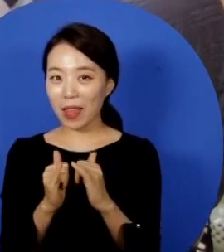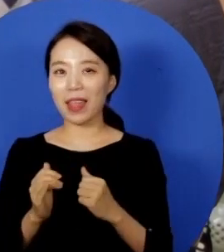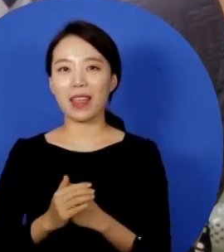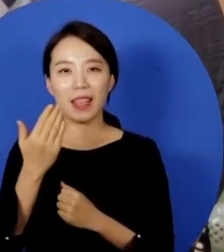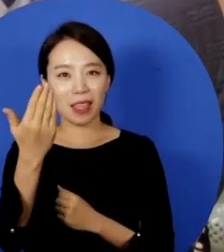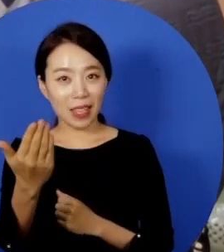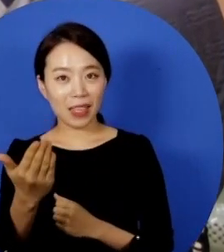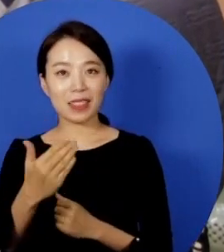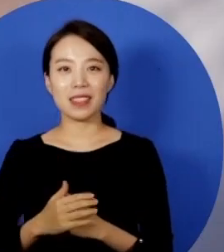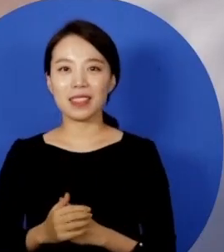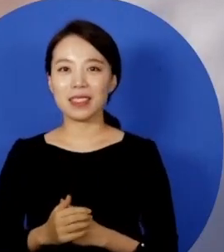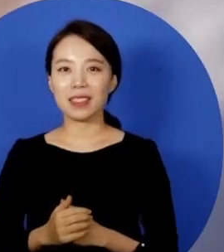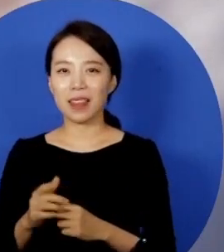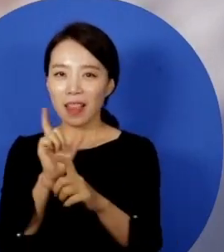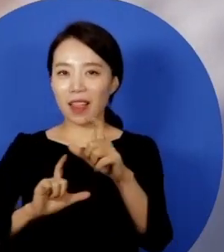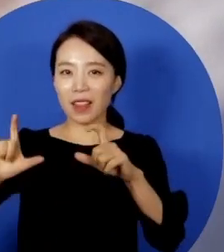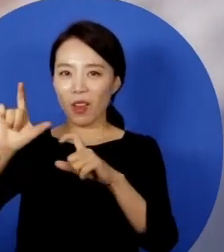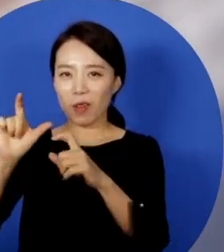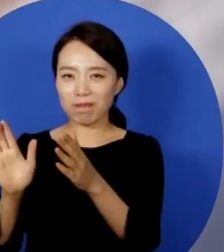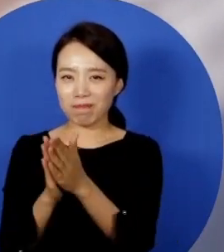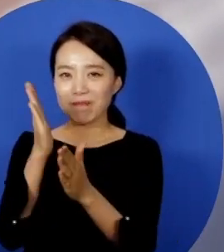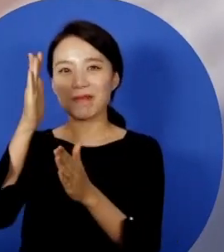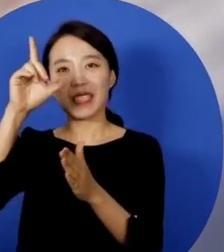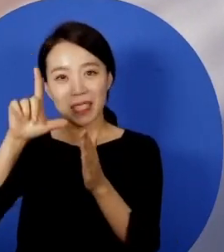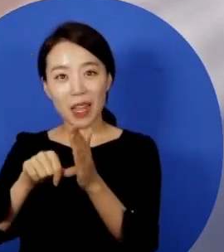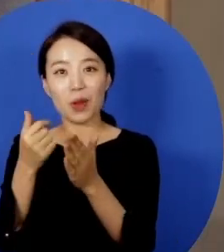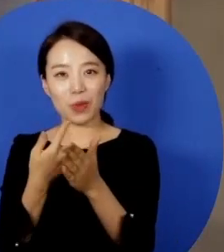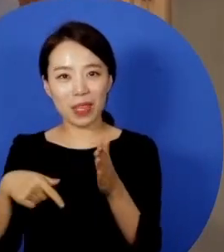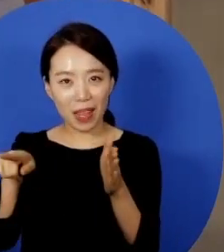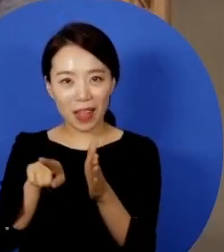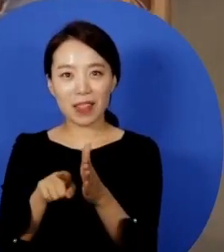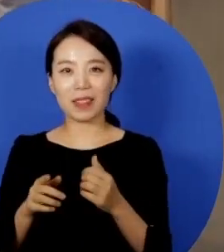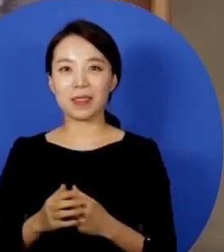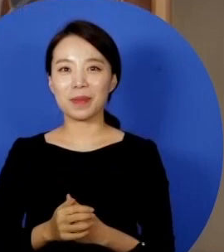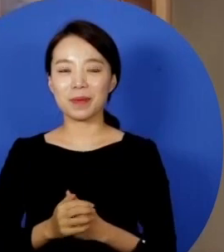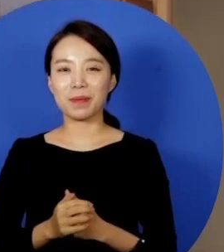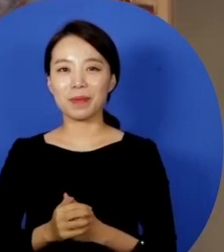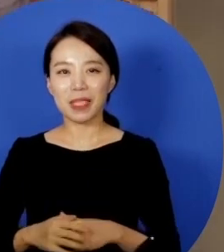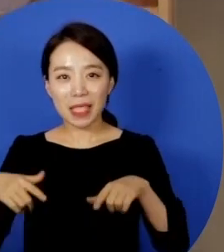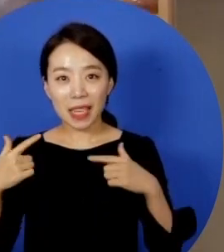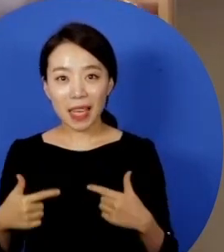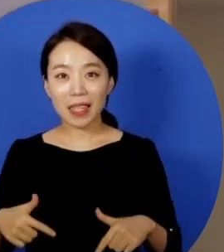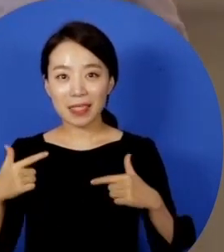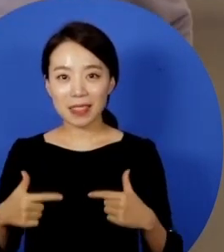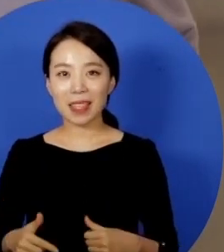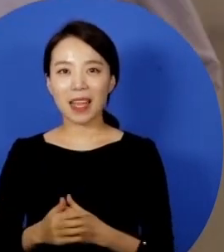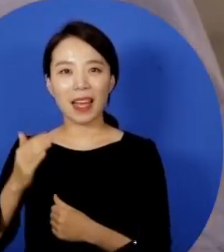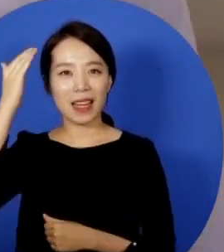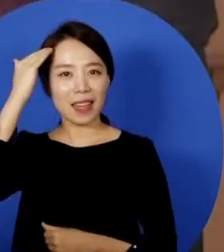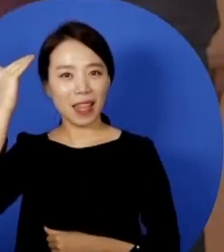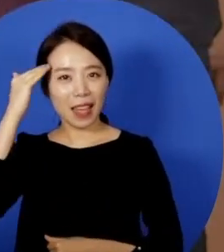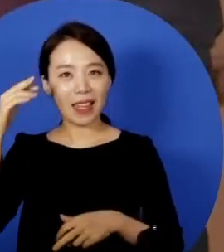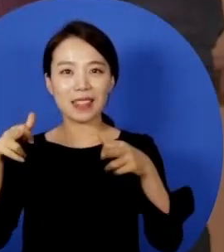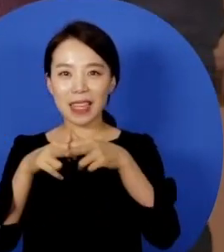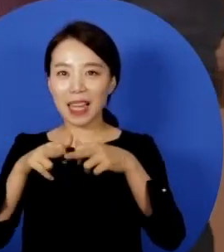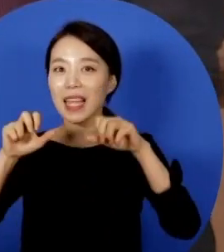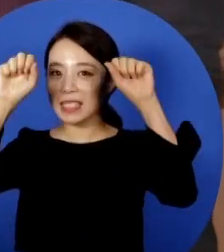사회, 당신이 더욱 찬란히 빛나는 순간을 위해 언제나